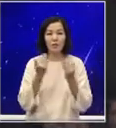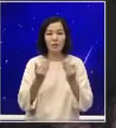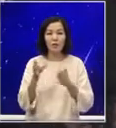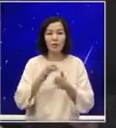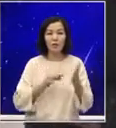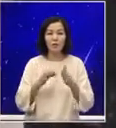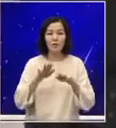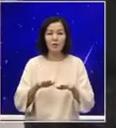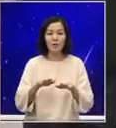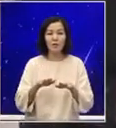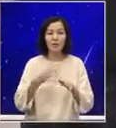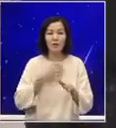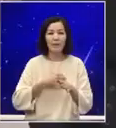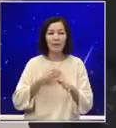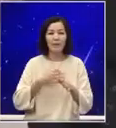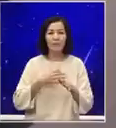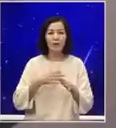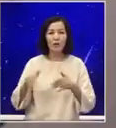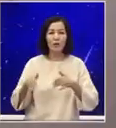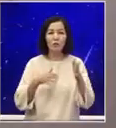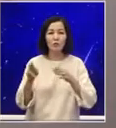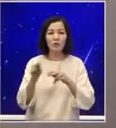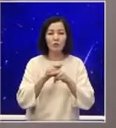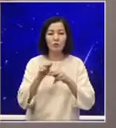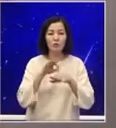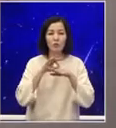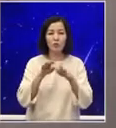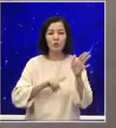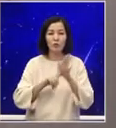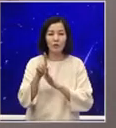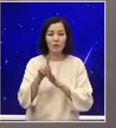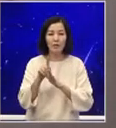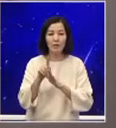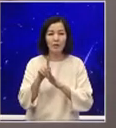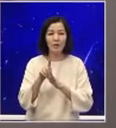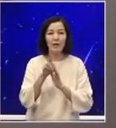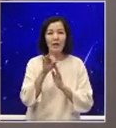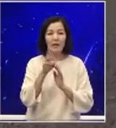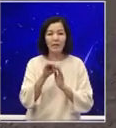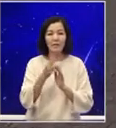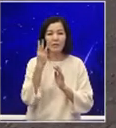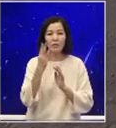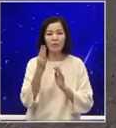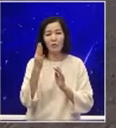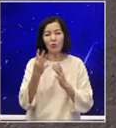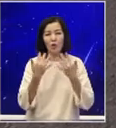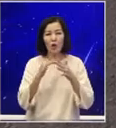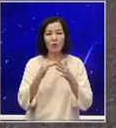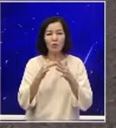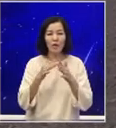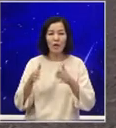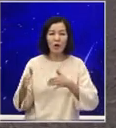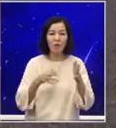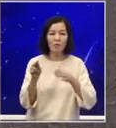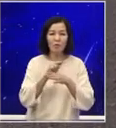және жергілікті маңызы бар автомобиль жолдарында жөндеу жұмыстары жүргізілуде. Қайназар, Ұзынағаш және жаңа құрылыс ауылдарында жолдар